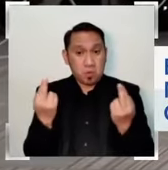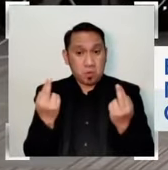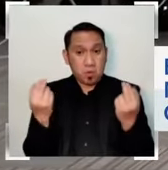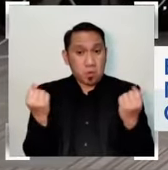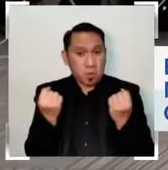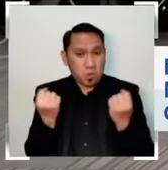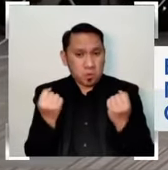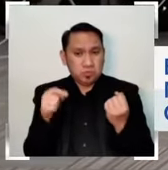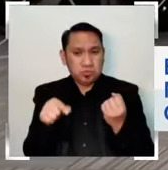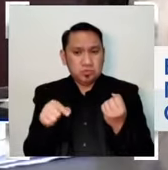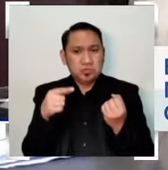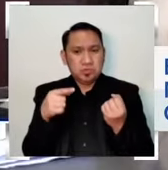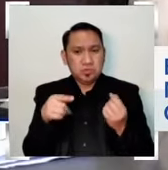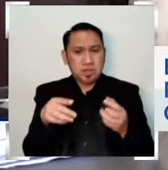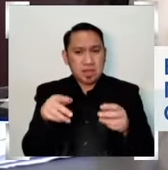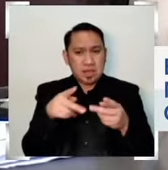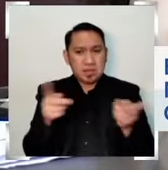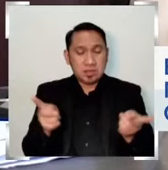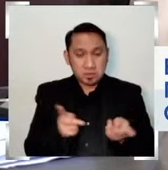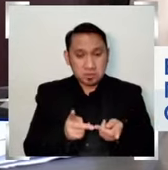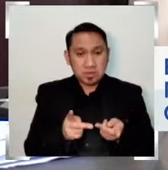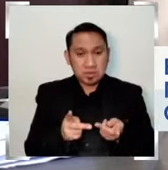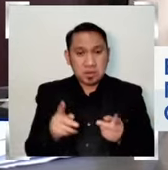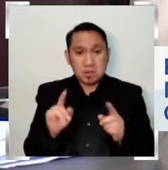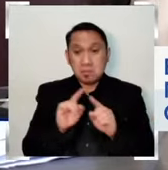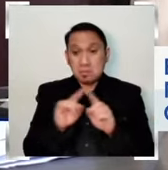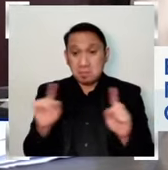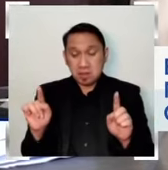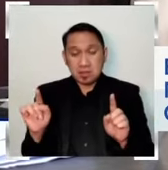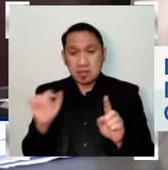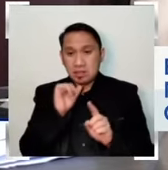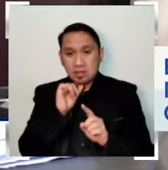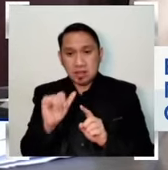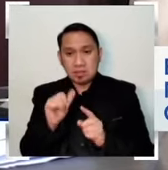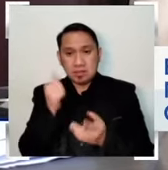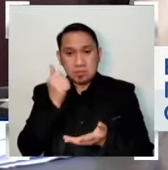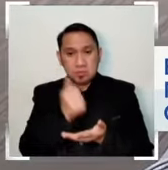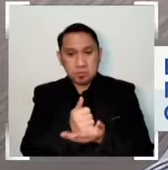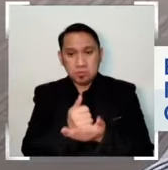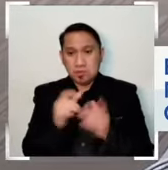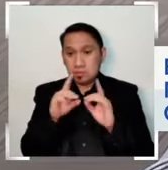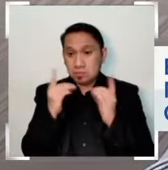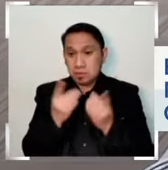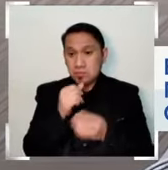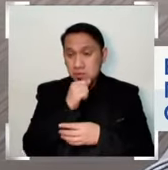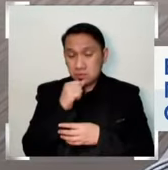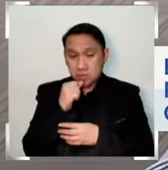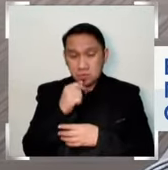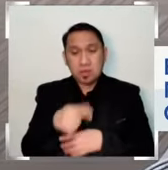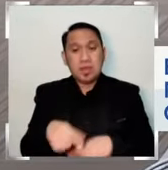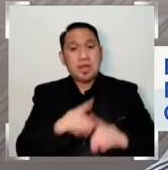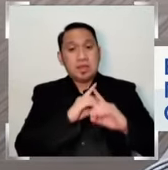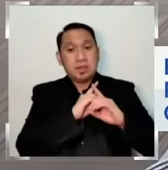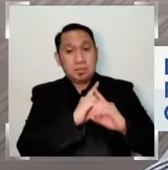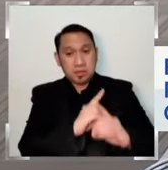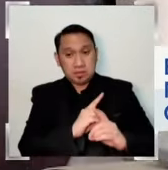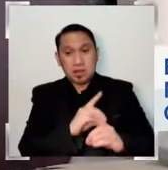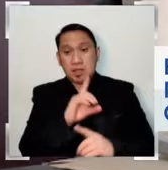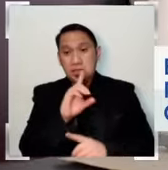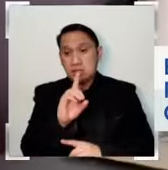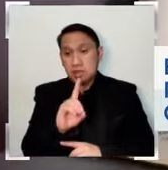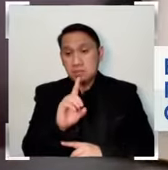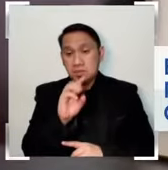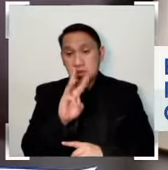onions, pero hindi pala ito accredited ng DA. Depensa ng WBI. Sa pagdinig lang nila na lamang dapat pala